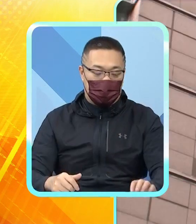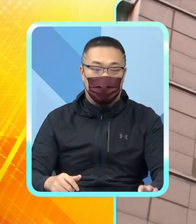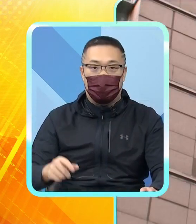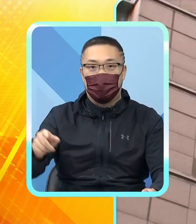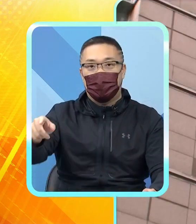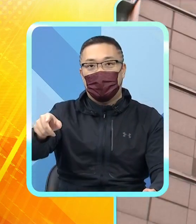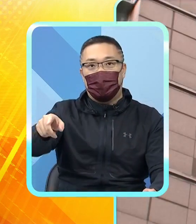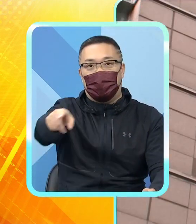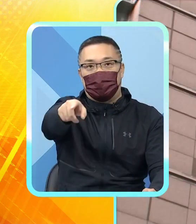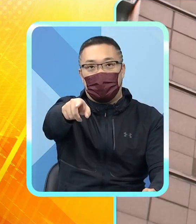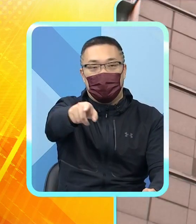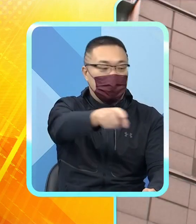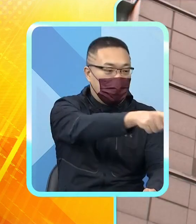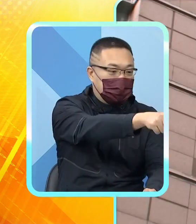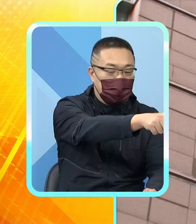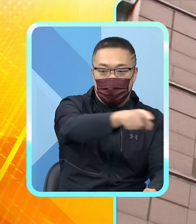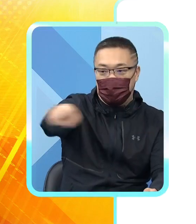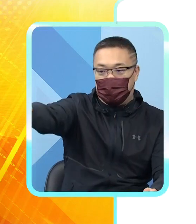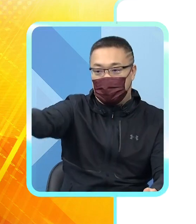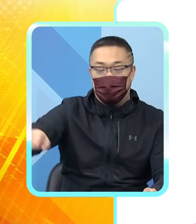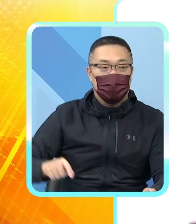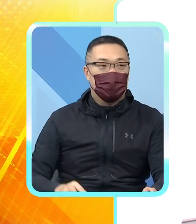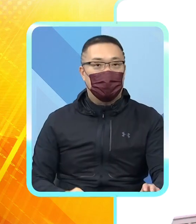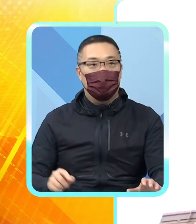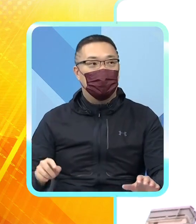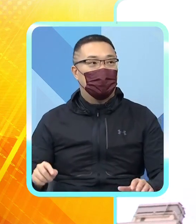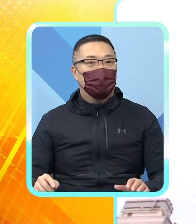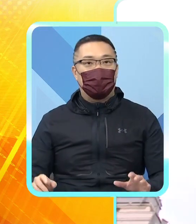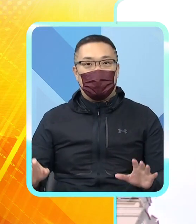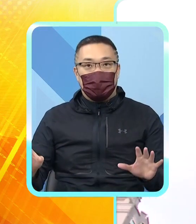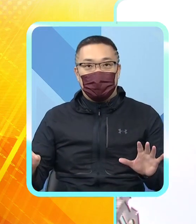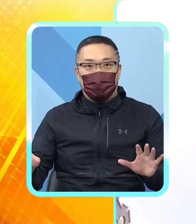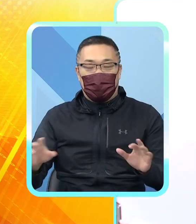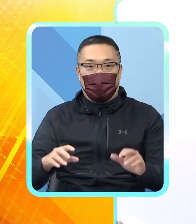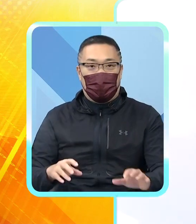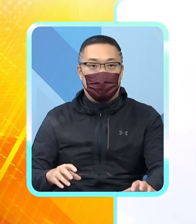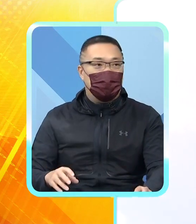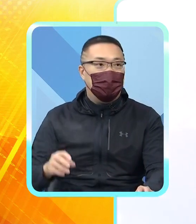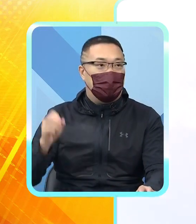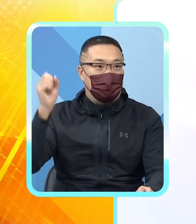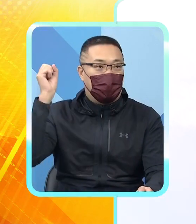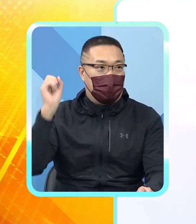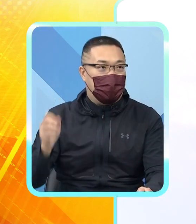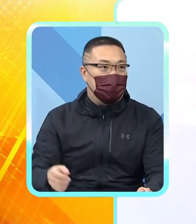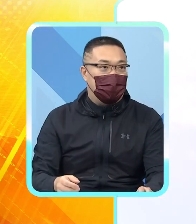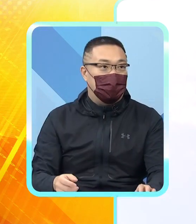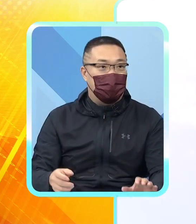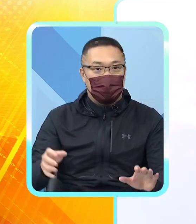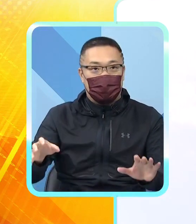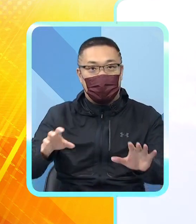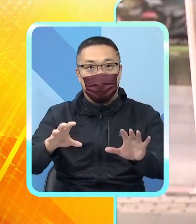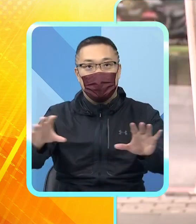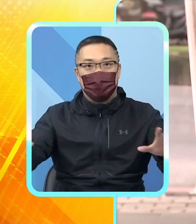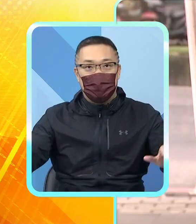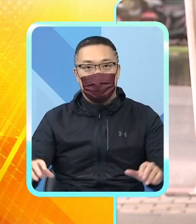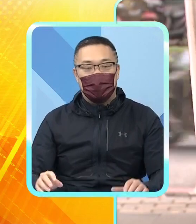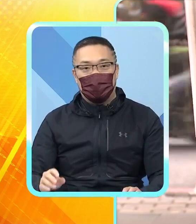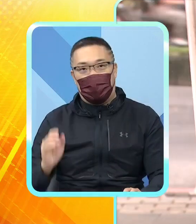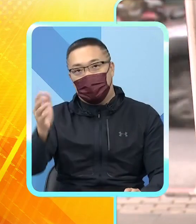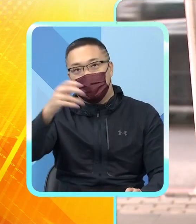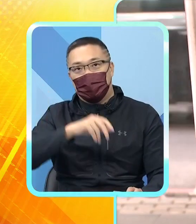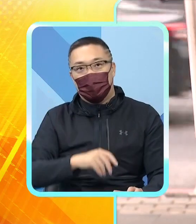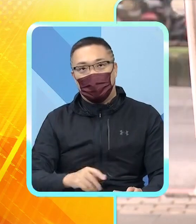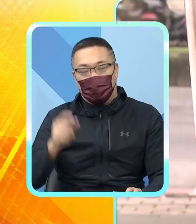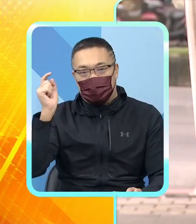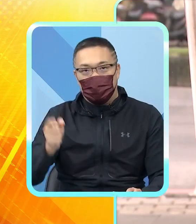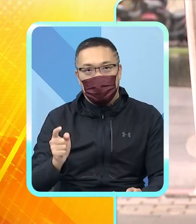商叫来说，你瓦贼，你瓦贼，你瓦贼， 用喊的， 大家就在那边喊，这跟喊 plaket 一样，大家在那边叫说